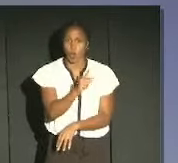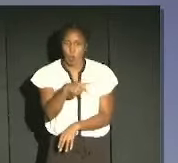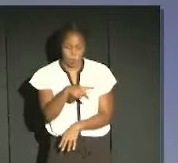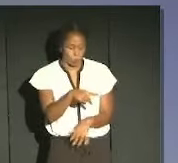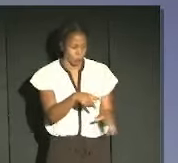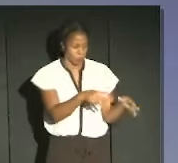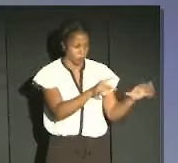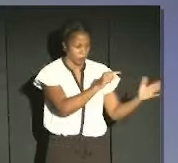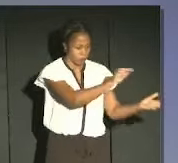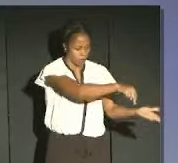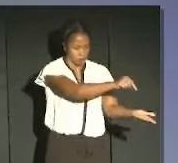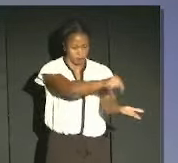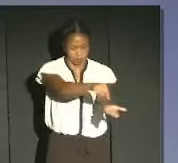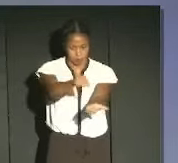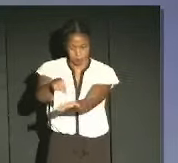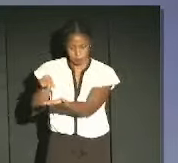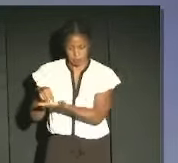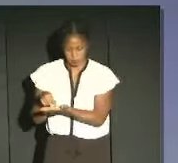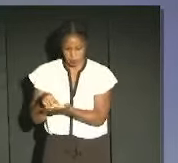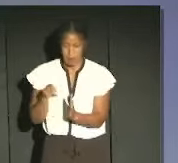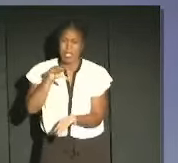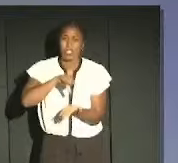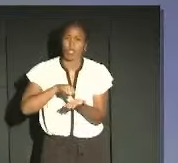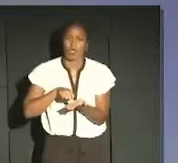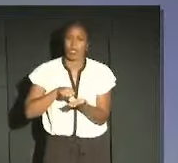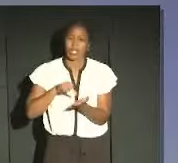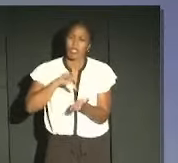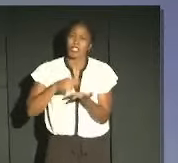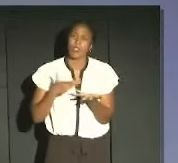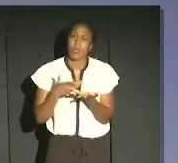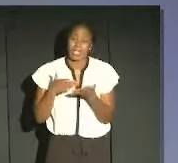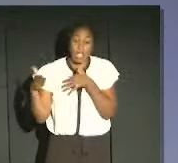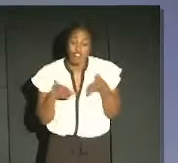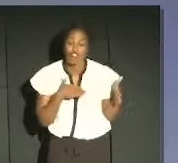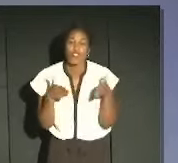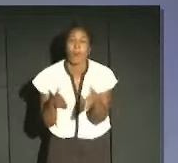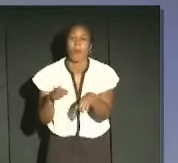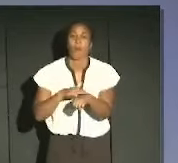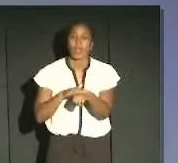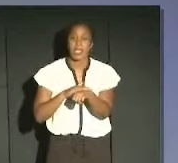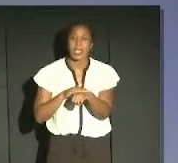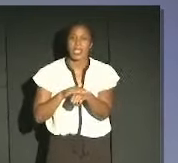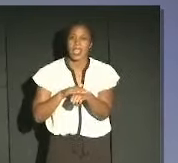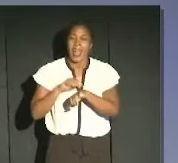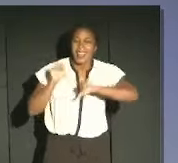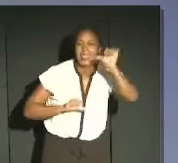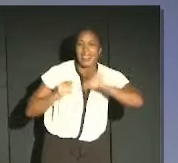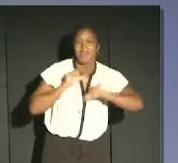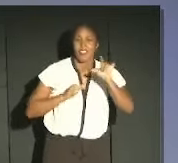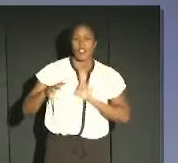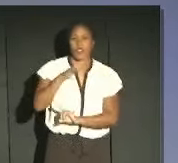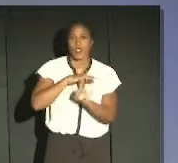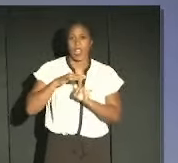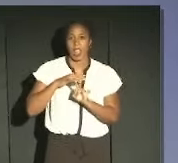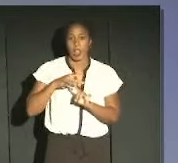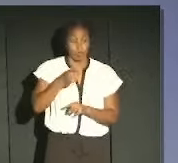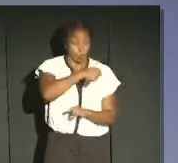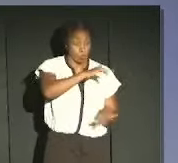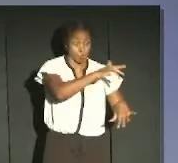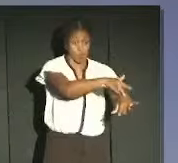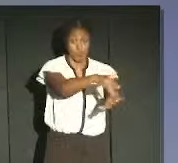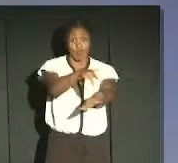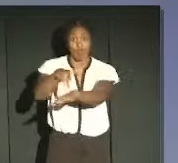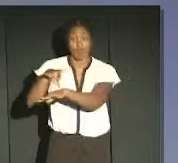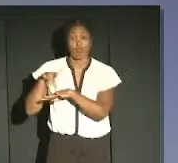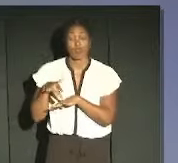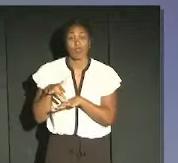centre pour montrer le chemin le chemin politique à la fois fois des défis sociaux auxquels font face les territoires d'outremè